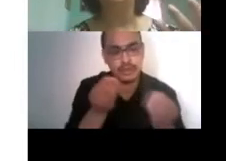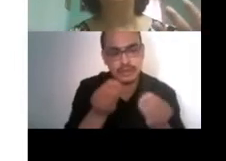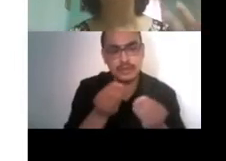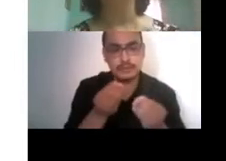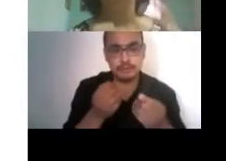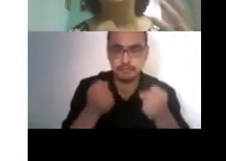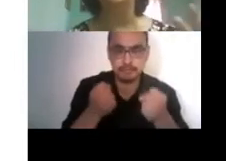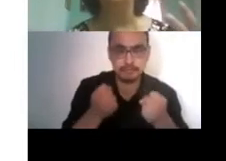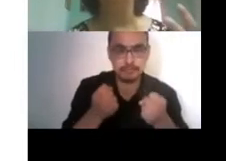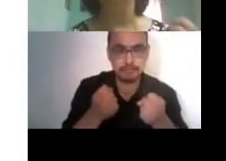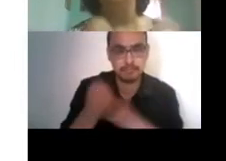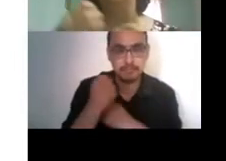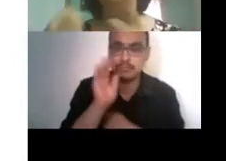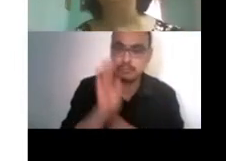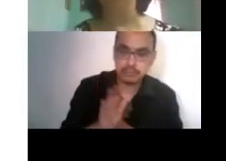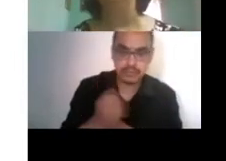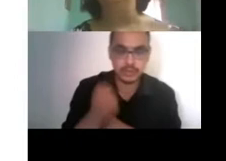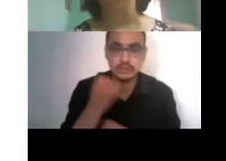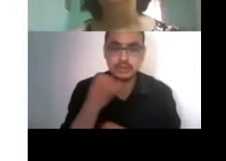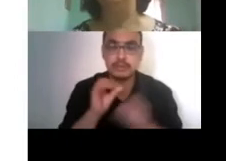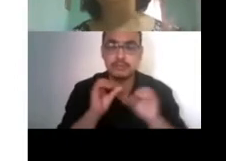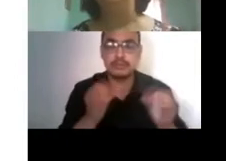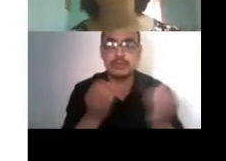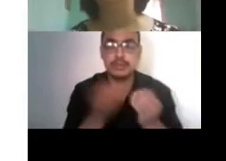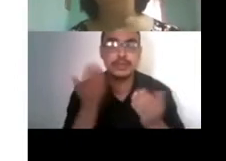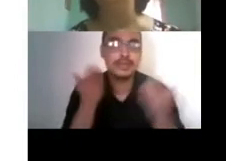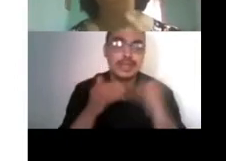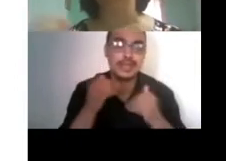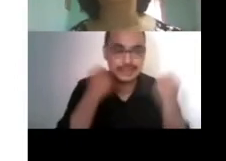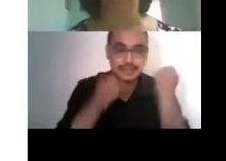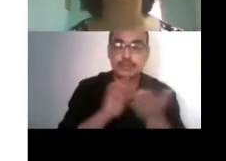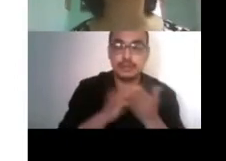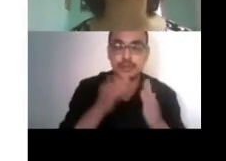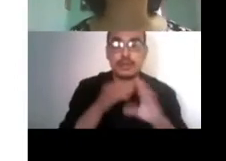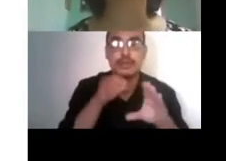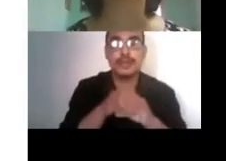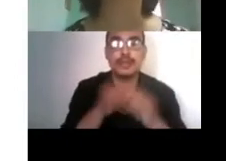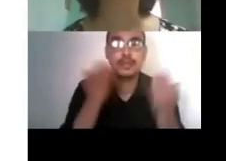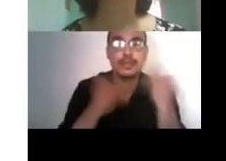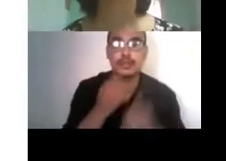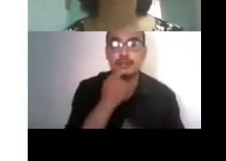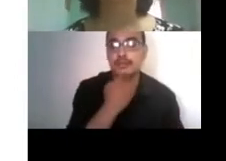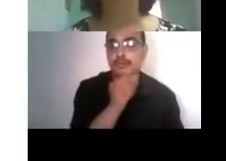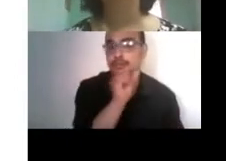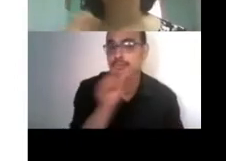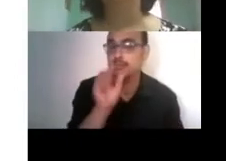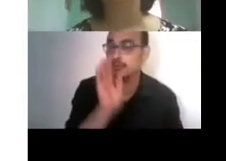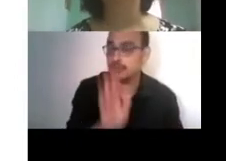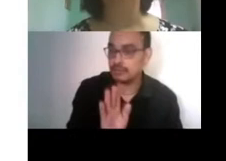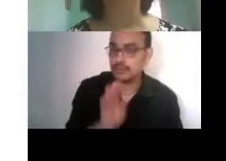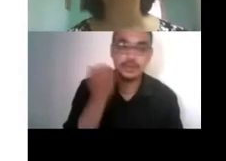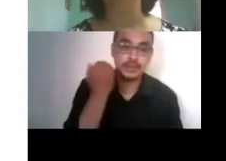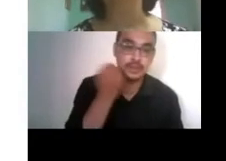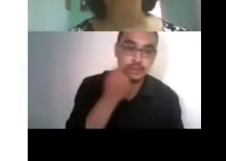शक्तिशाली छ शक्तिको दुरुपयोग गरेर गरिने हिंसालाई नै हामीले घरभित्र हुने हिंसालाई घरेलु हिंसा भन्छौँ। र महिला र पुरुषको